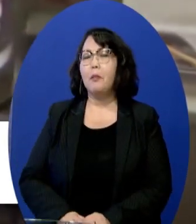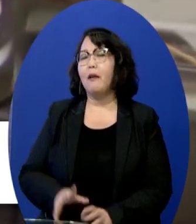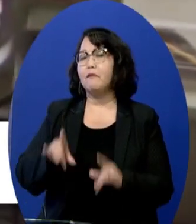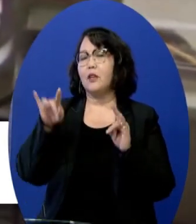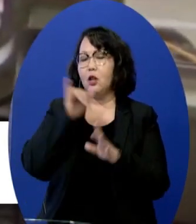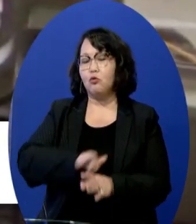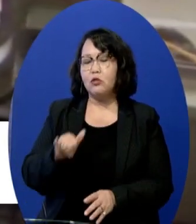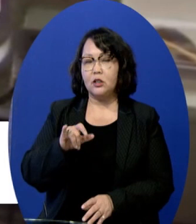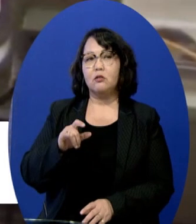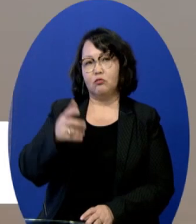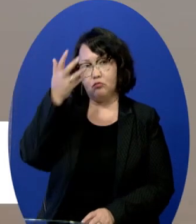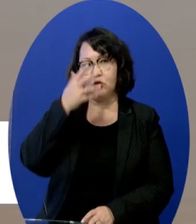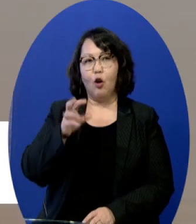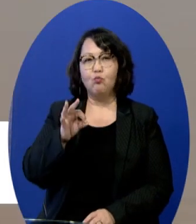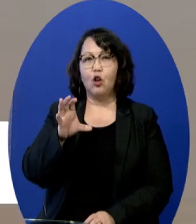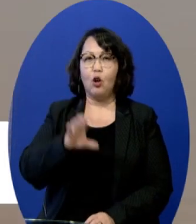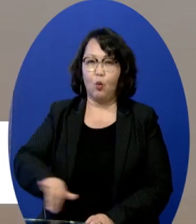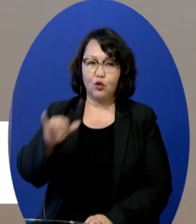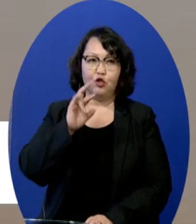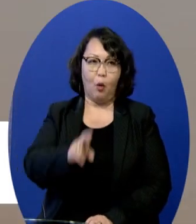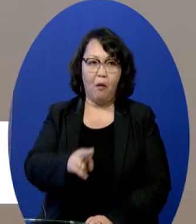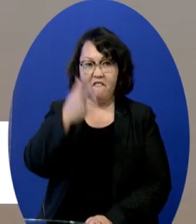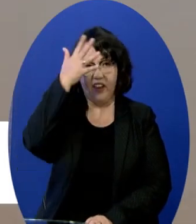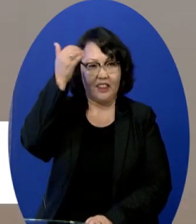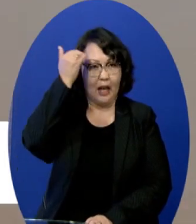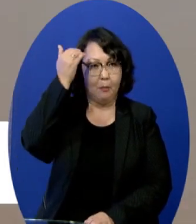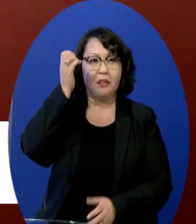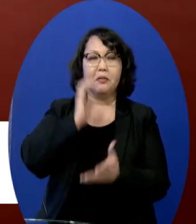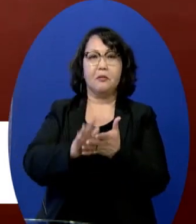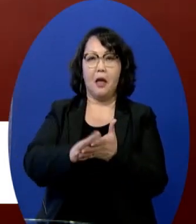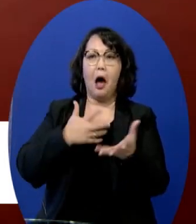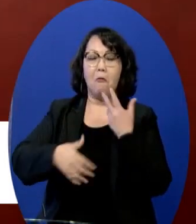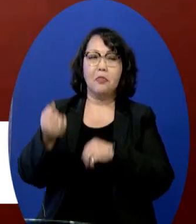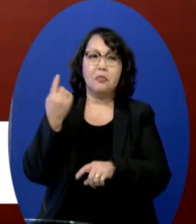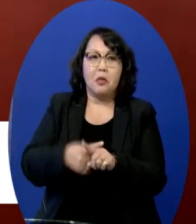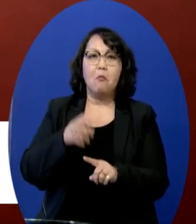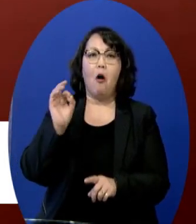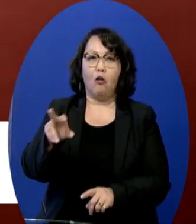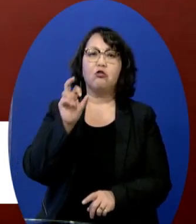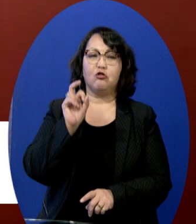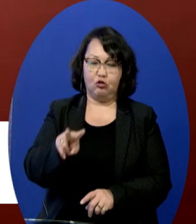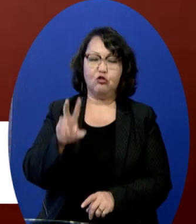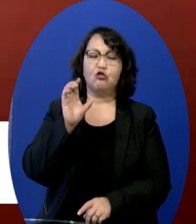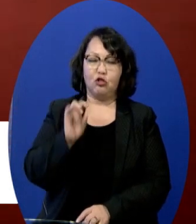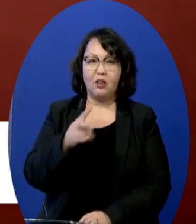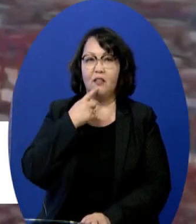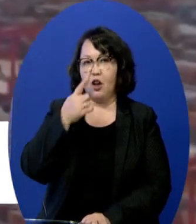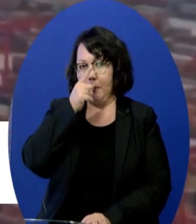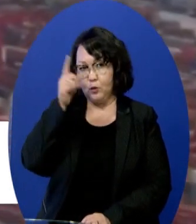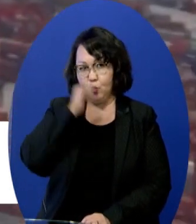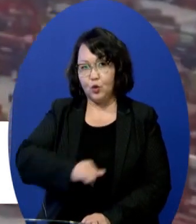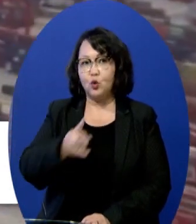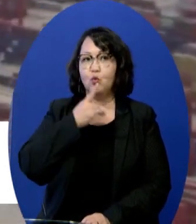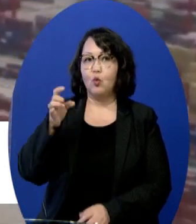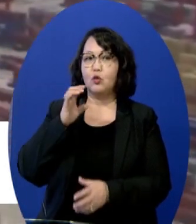Австралийн экспортлогчид өмнөд Лонгос, Вьетнам, Японоос нэмэлт одоо худалдаа авахчид олсон тухайч мэдээлж байгаа юм. За харин Орос улбаны улсын